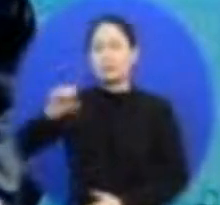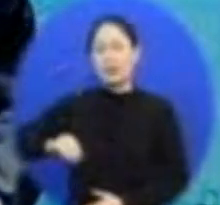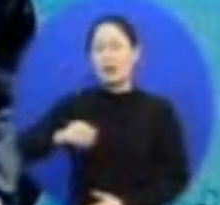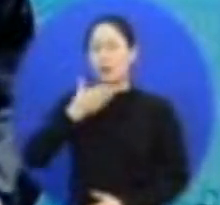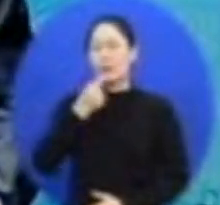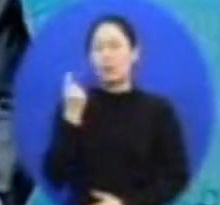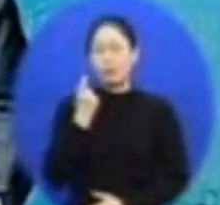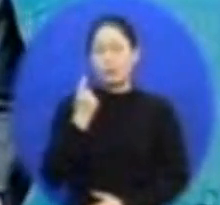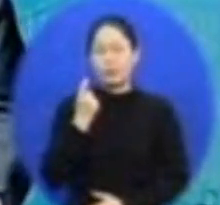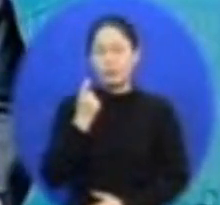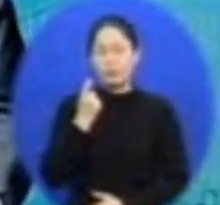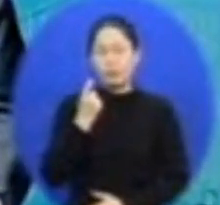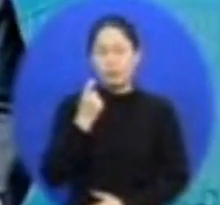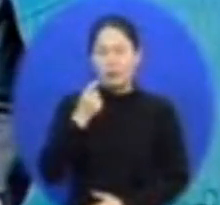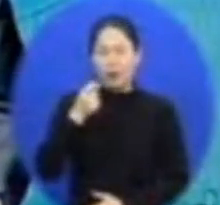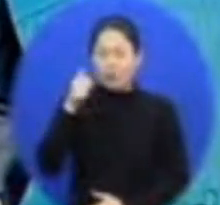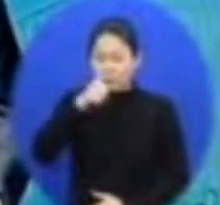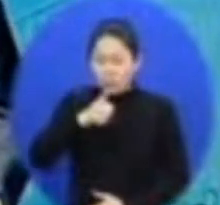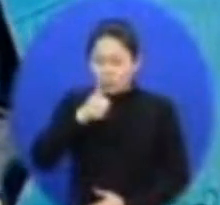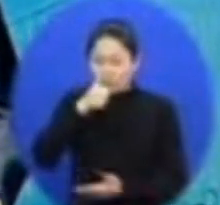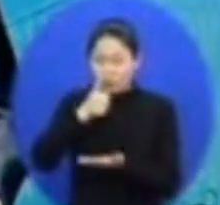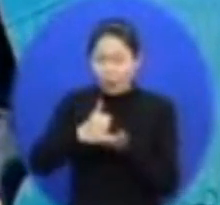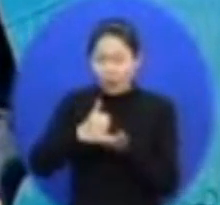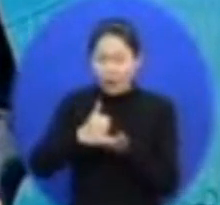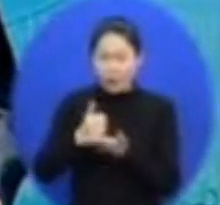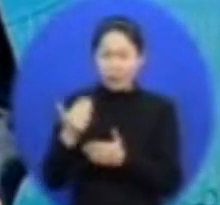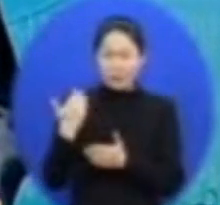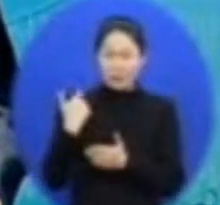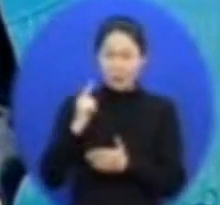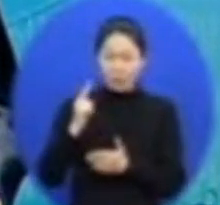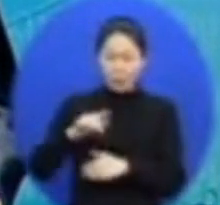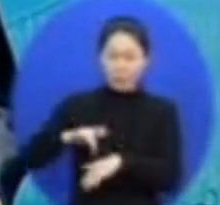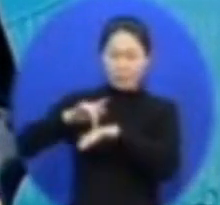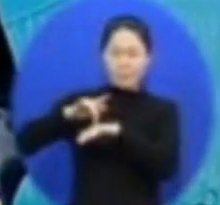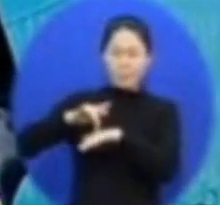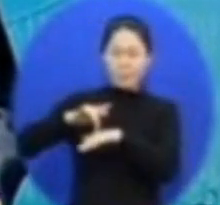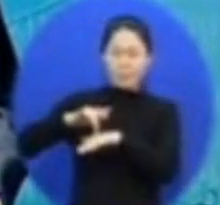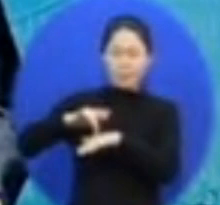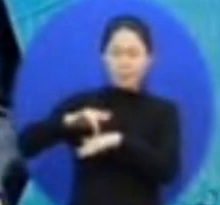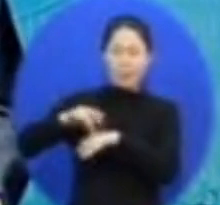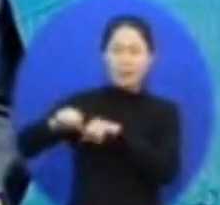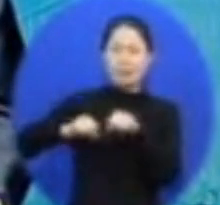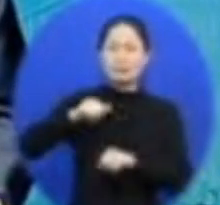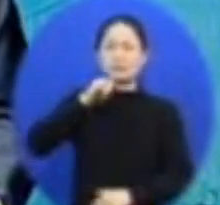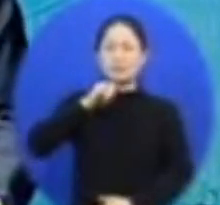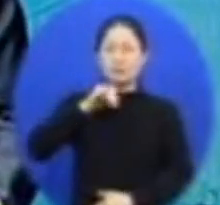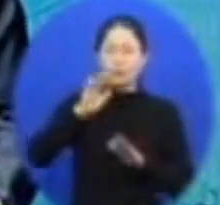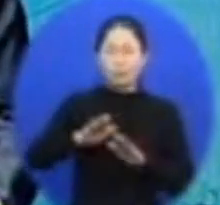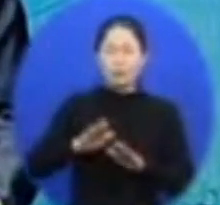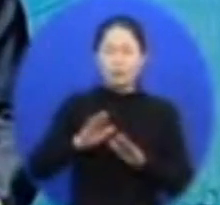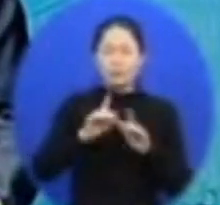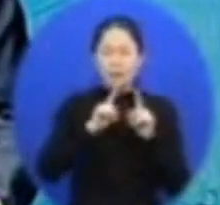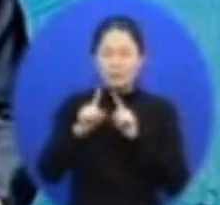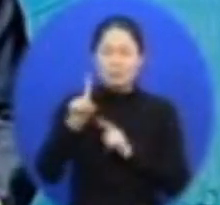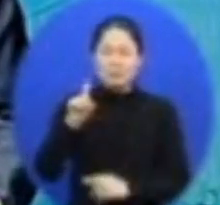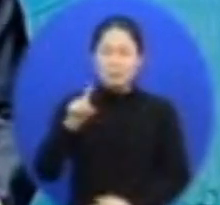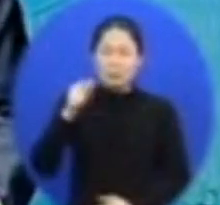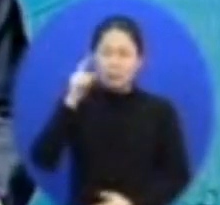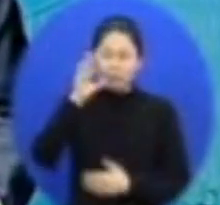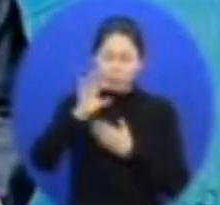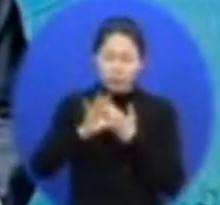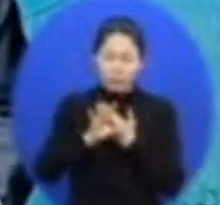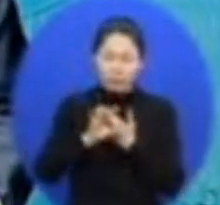죄의 뒤에는 마귀가 역사 여 오늘 말씀 11절에 보면 죄와 싸우는 문제